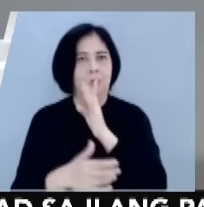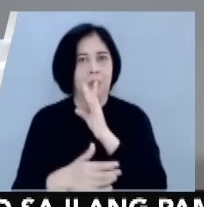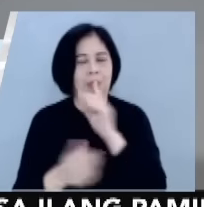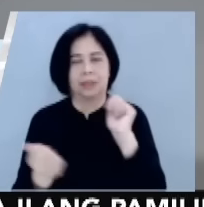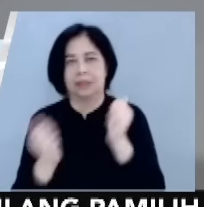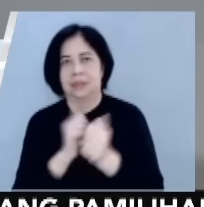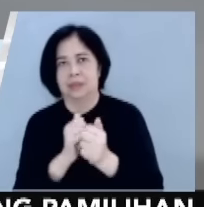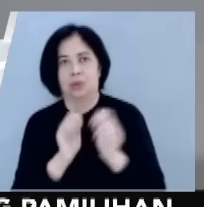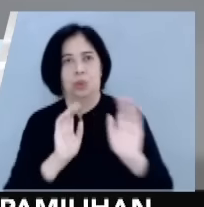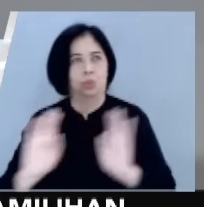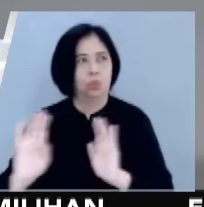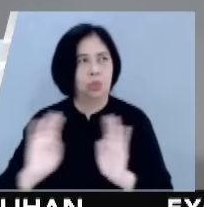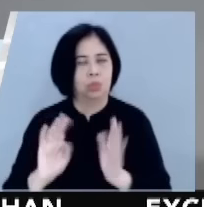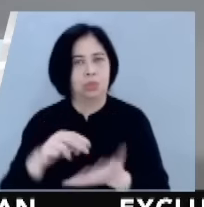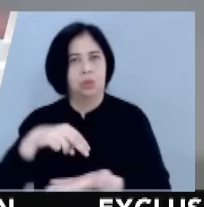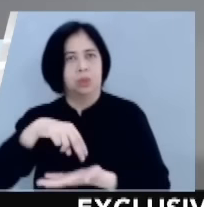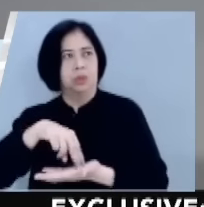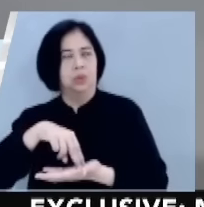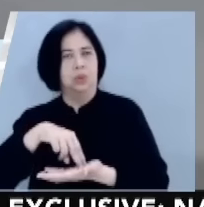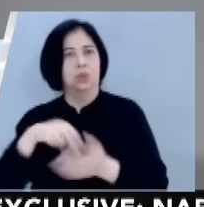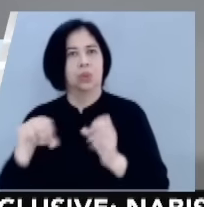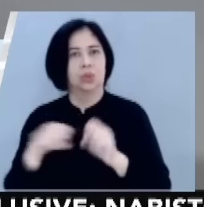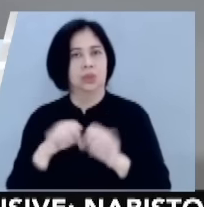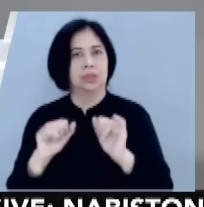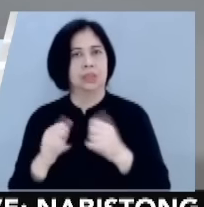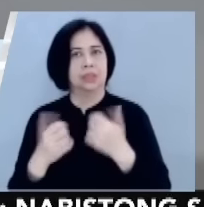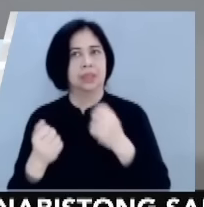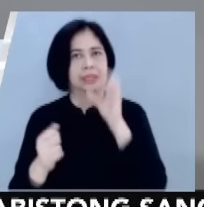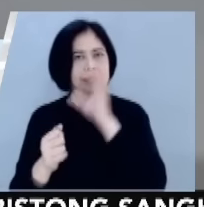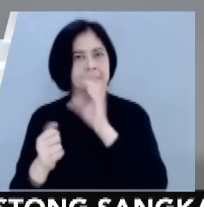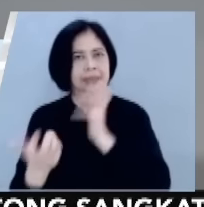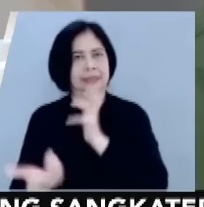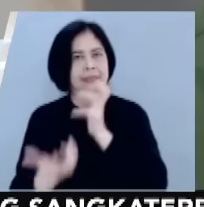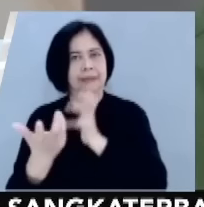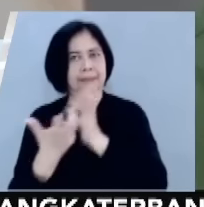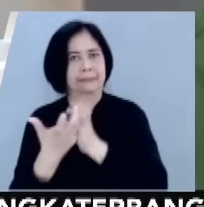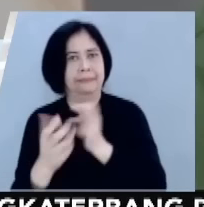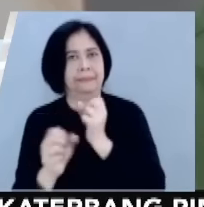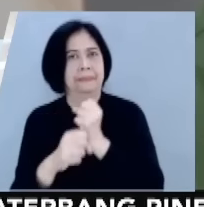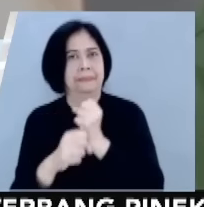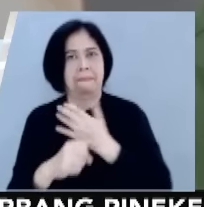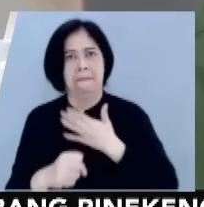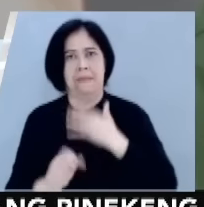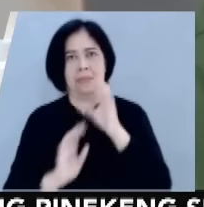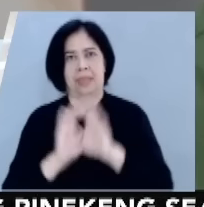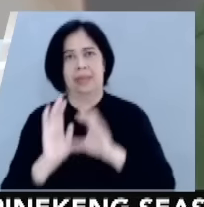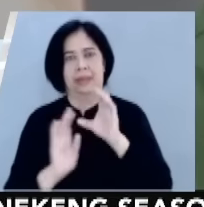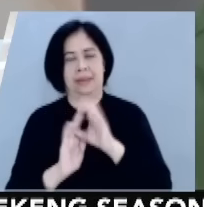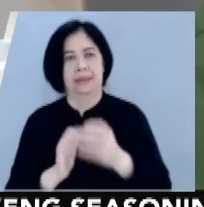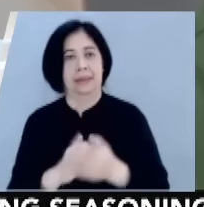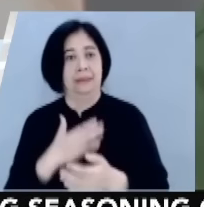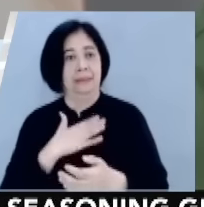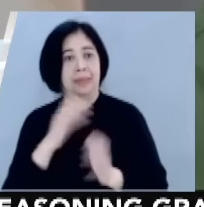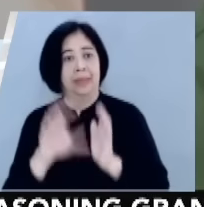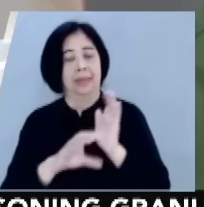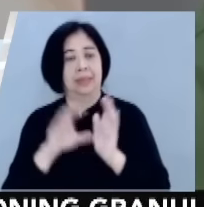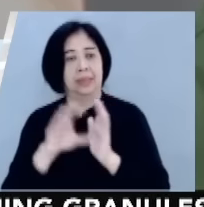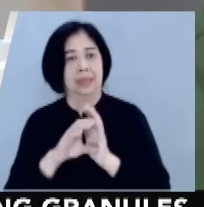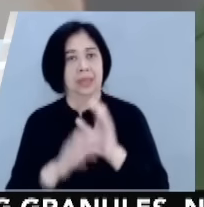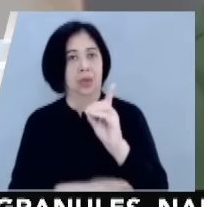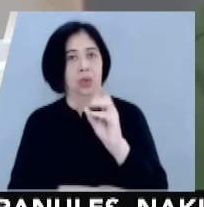kumilos, tumayo. Parang yun yung hinanap ko sa pagbuo ng character. Doon naman sa character ko as Domingo